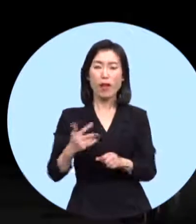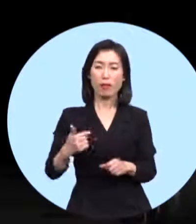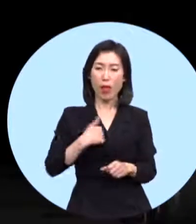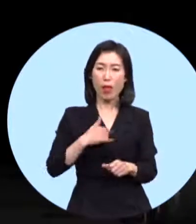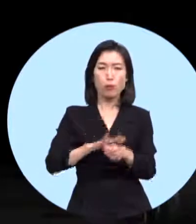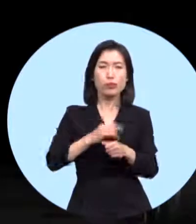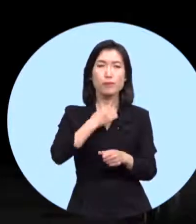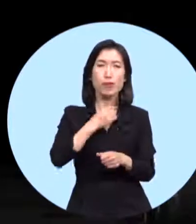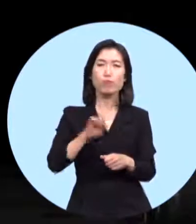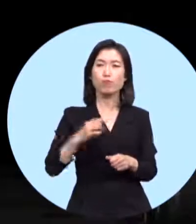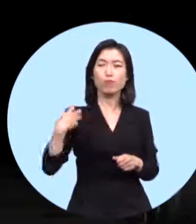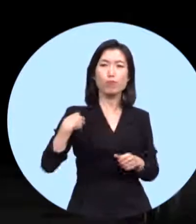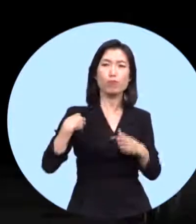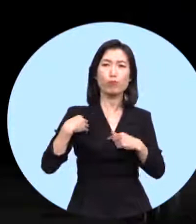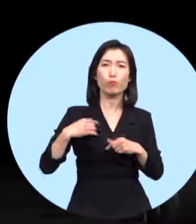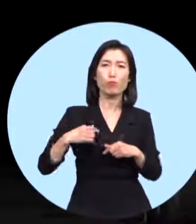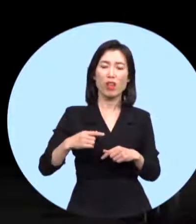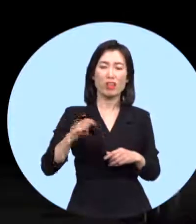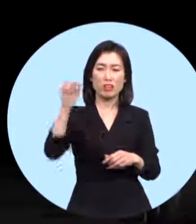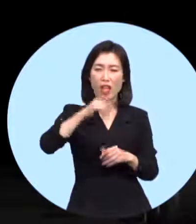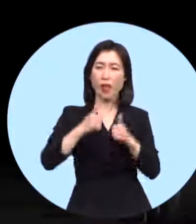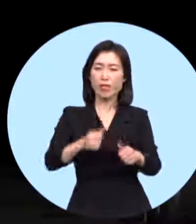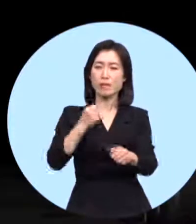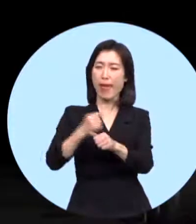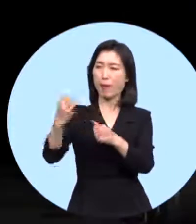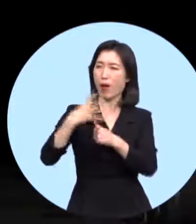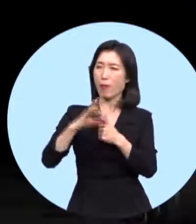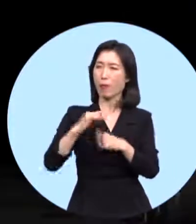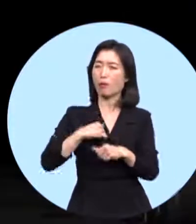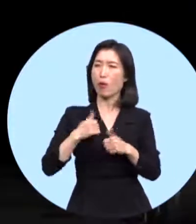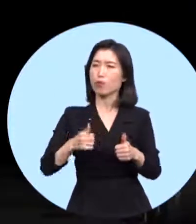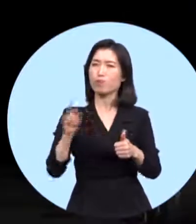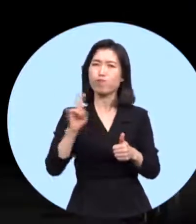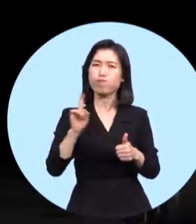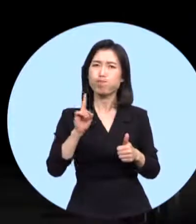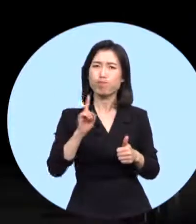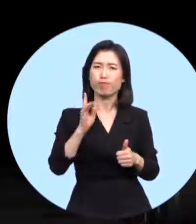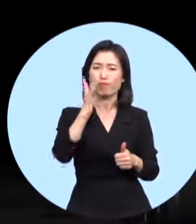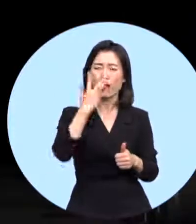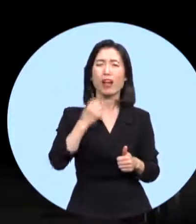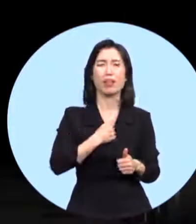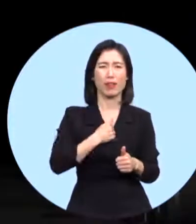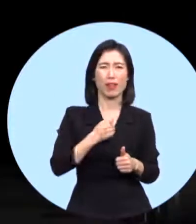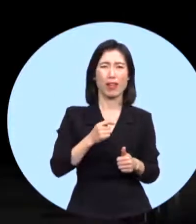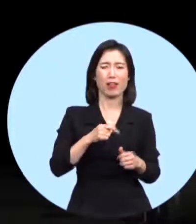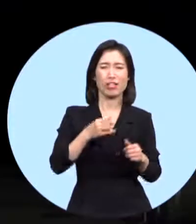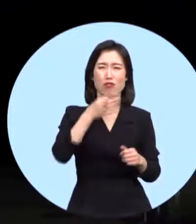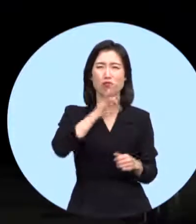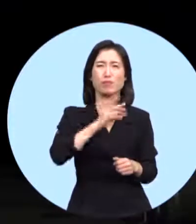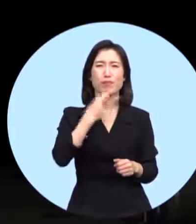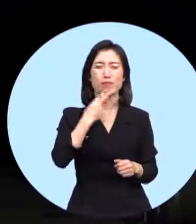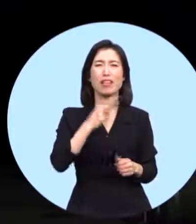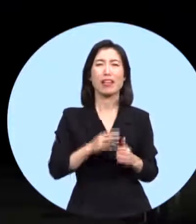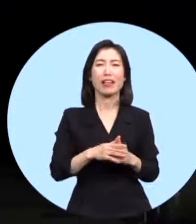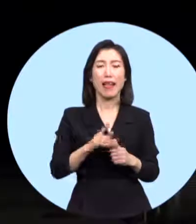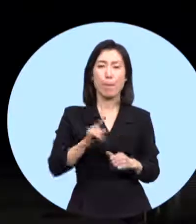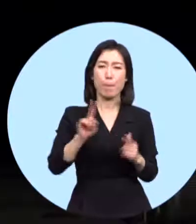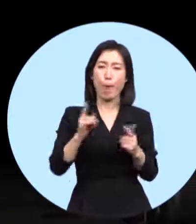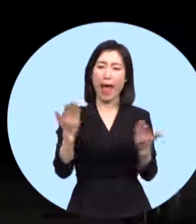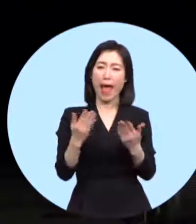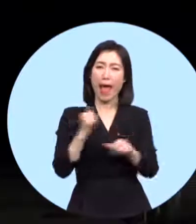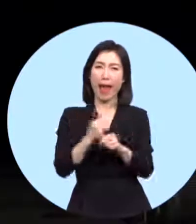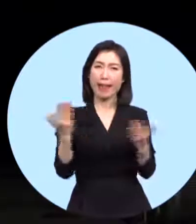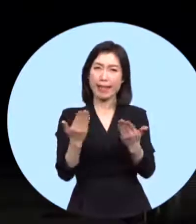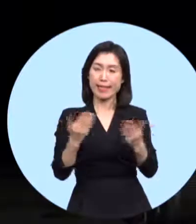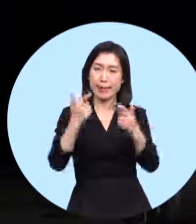하는지, 내가 어떤 역할을 해야 할지 잘 모르는 상태에서 열심히 해라라고 얘기만 한다면은 그건 효과가 없을 것이기 때문이죠. 그래서 이런 점에서